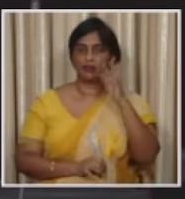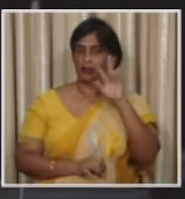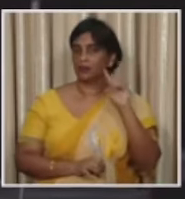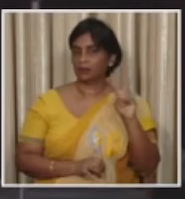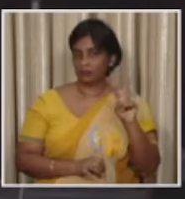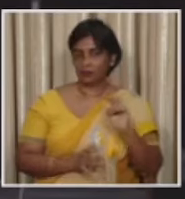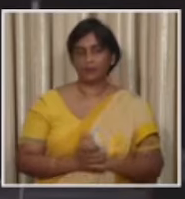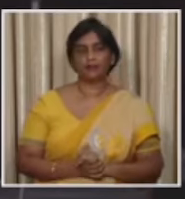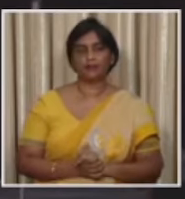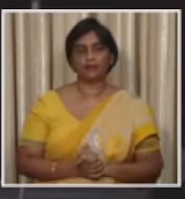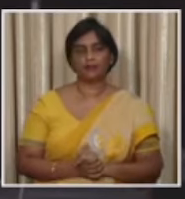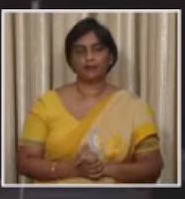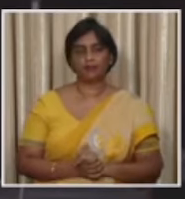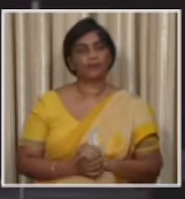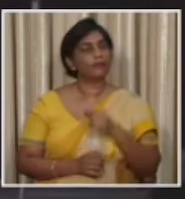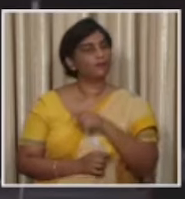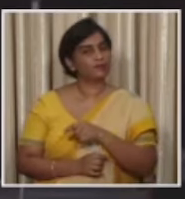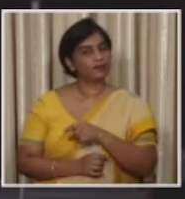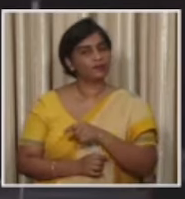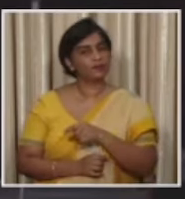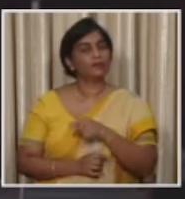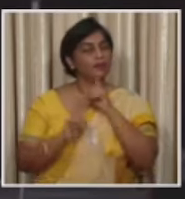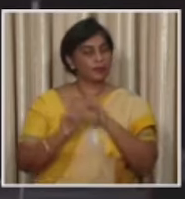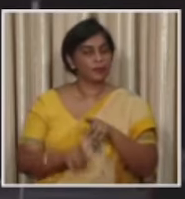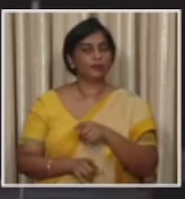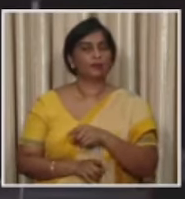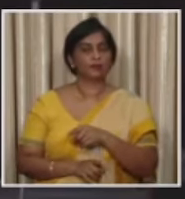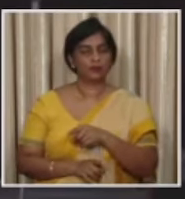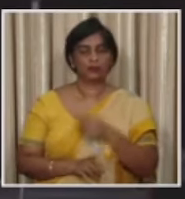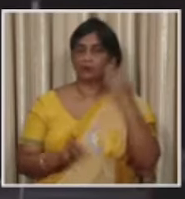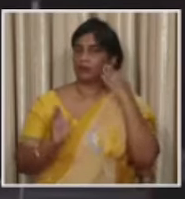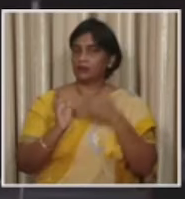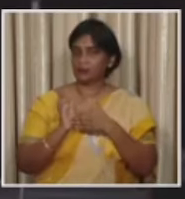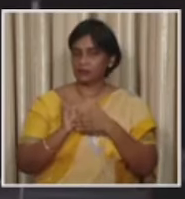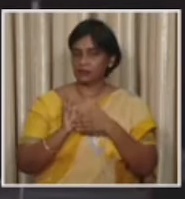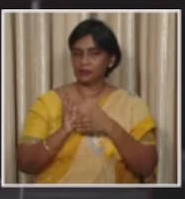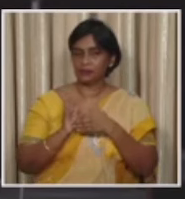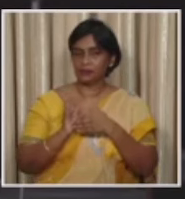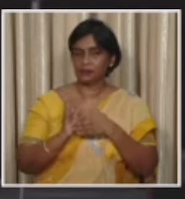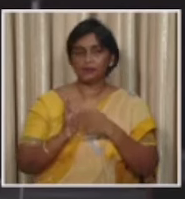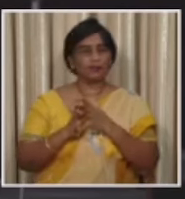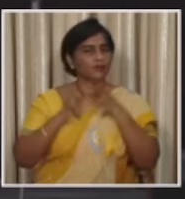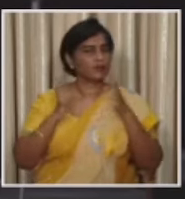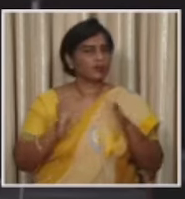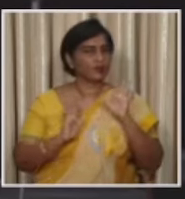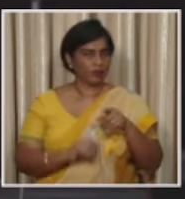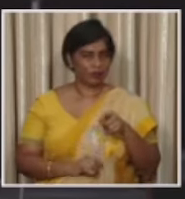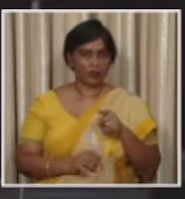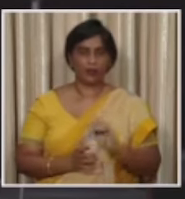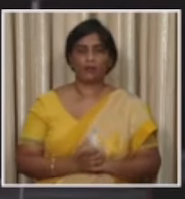17,252යි. එතකොට මෙන්න මේ තත්ත්වය තුල වැඩිවීමක් තියෙනවා.